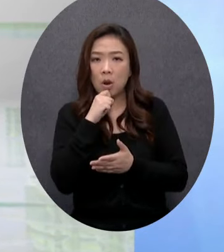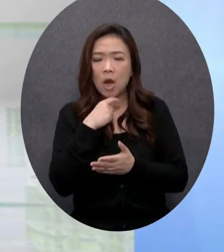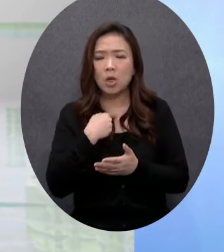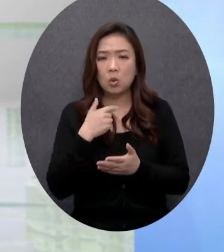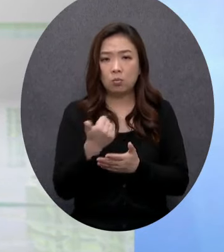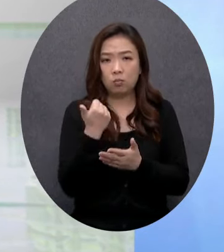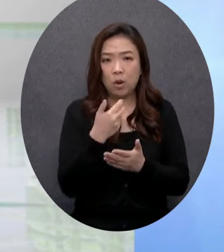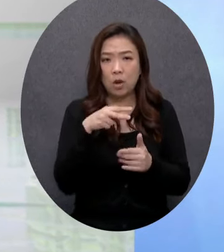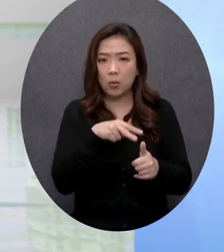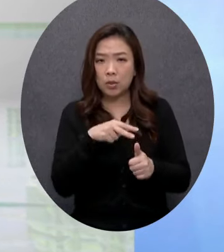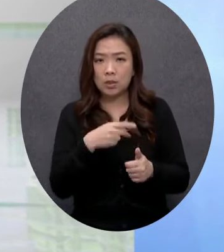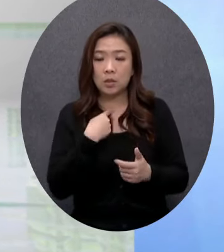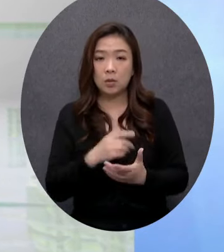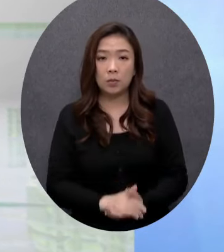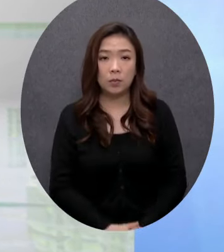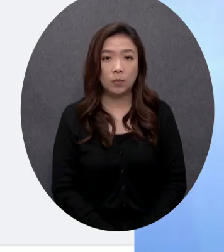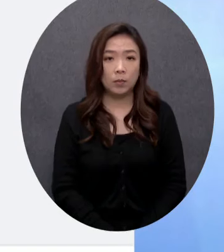的管治。